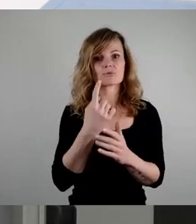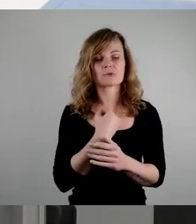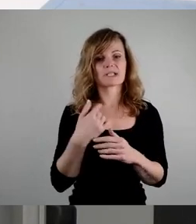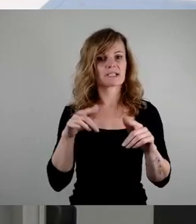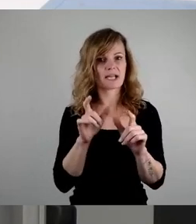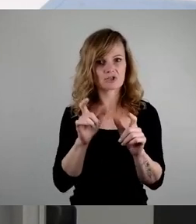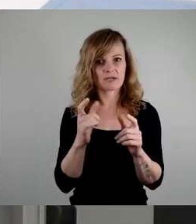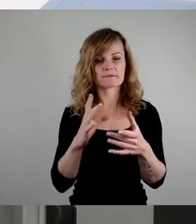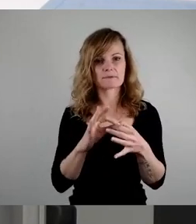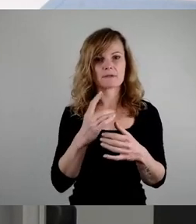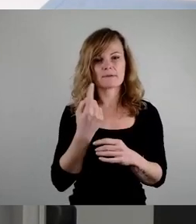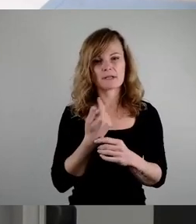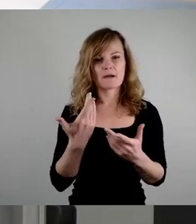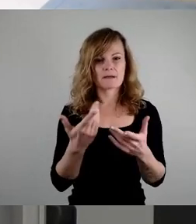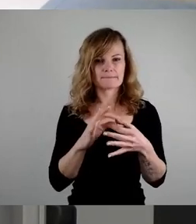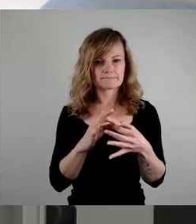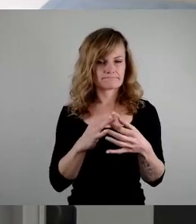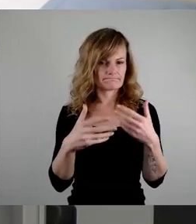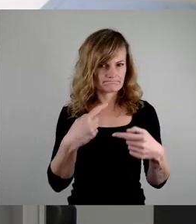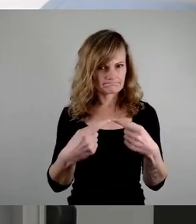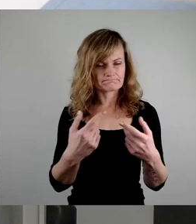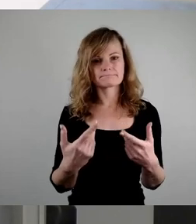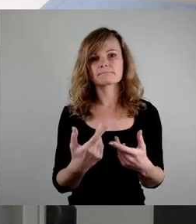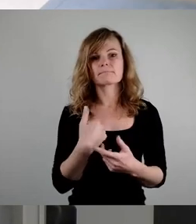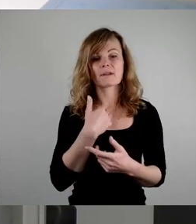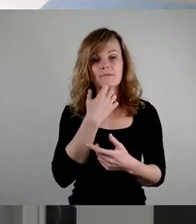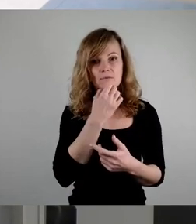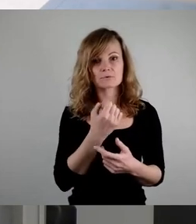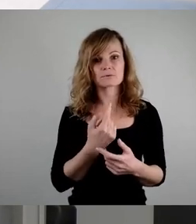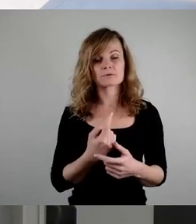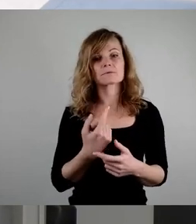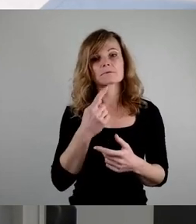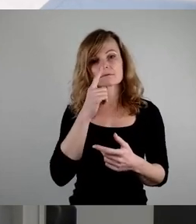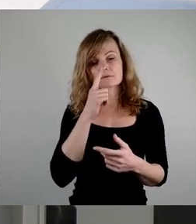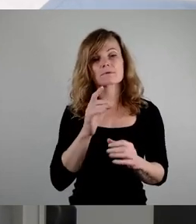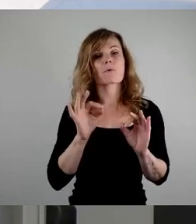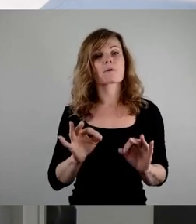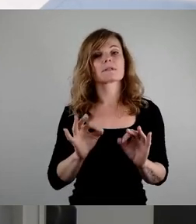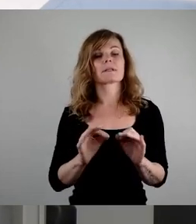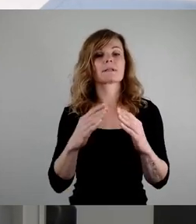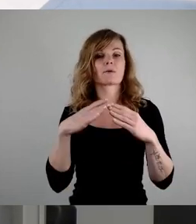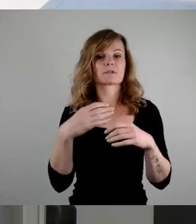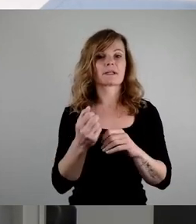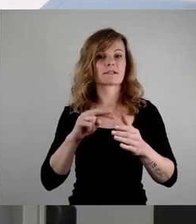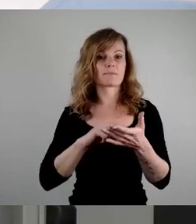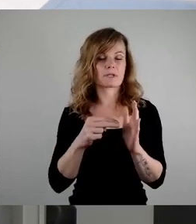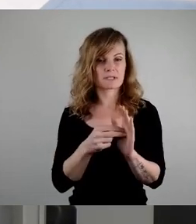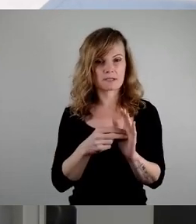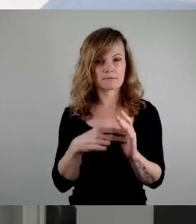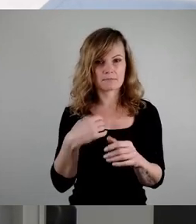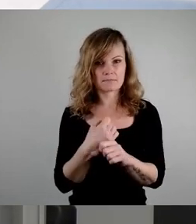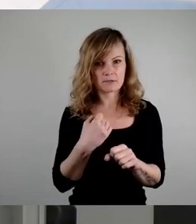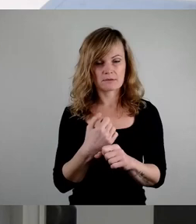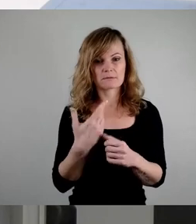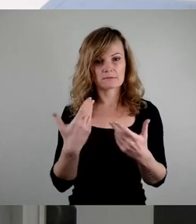wieder Sachen ausgebügelt werden müssen. Ich würde mir wünschen, wenn wir eine ordentliche Haushaltspolitik machen und das geht nur, wenn man sich ehrlich